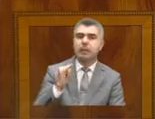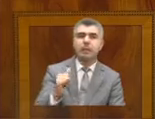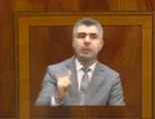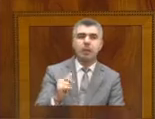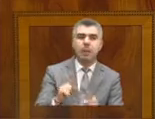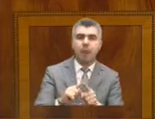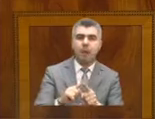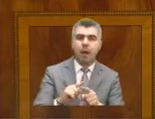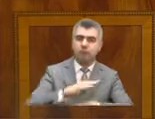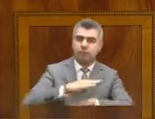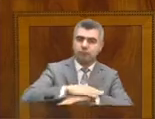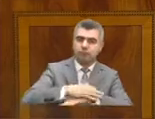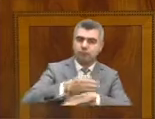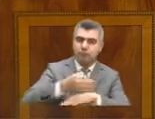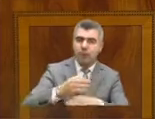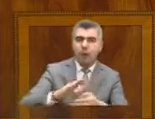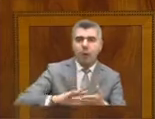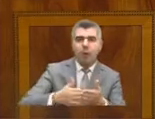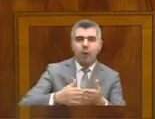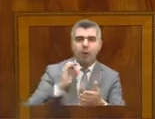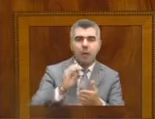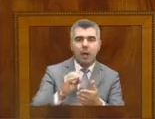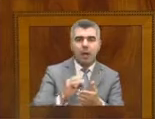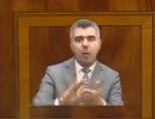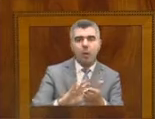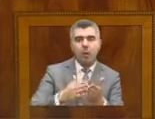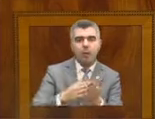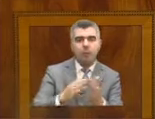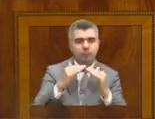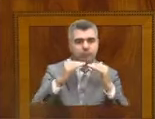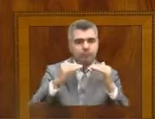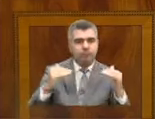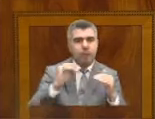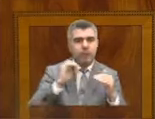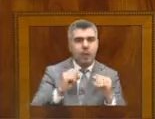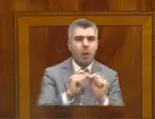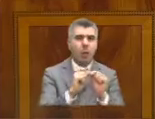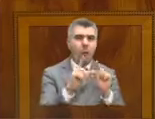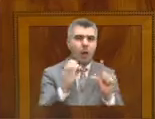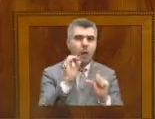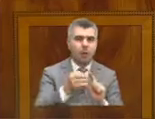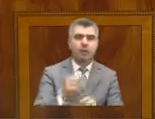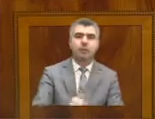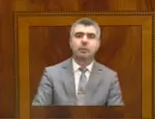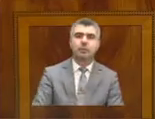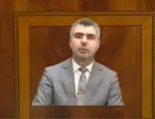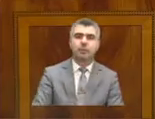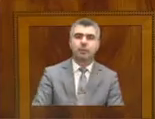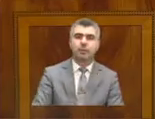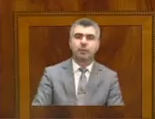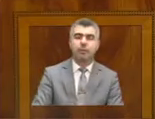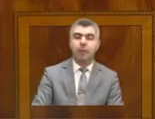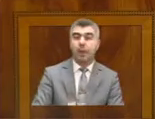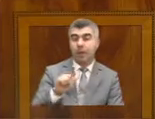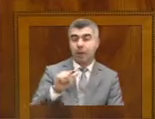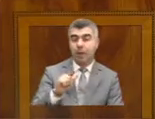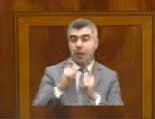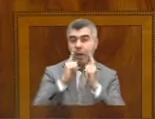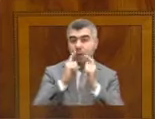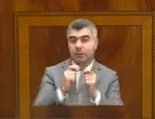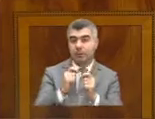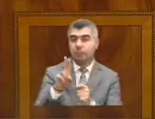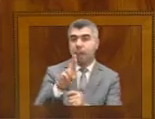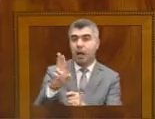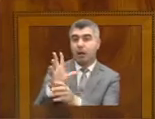بثبات وتدرج في إطار من الاستقرار والانفتاح. وبفضل هذه الرؤية الملكية